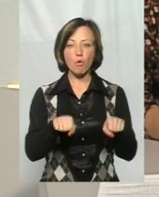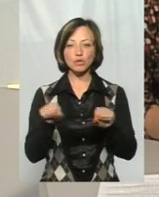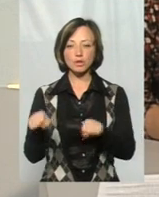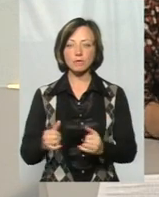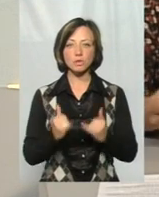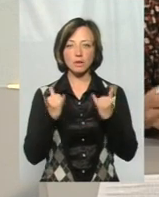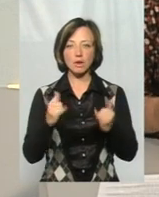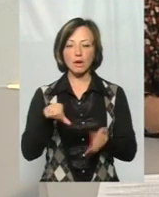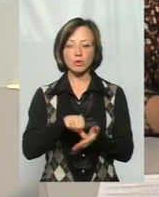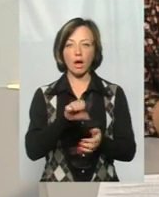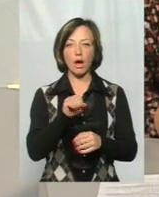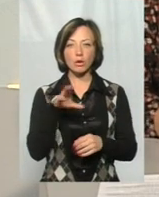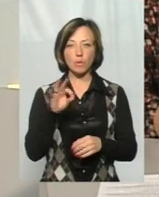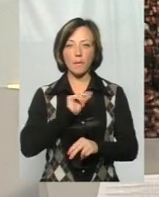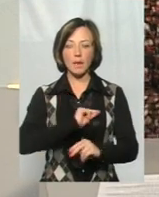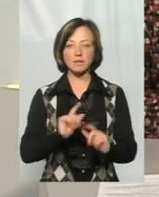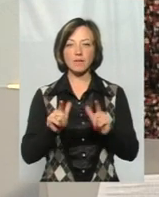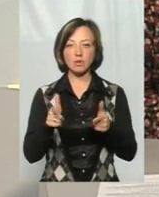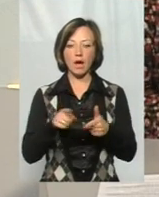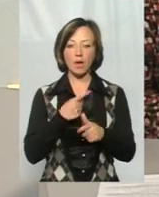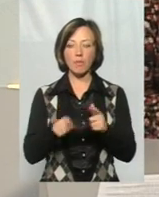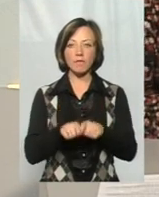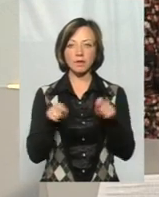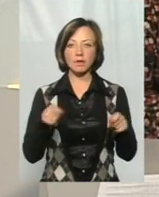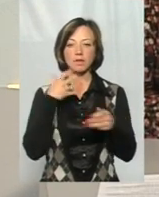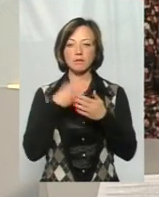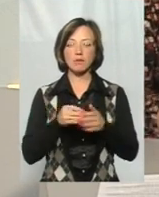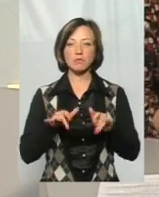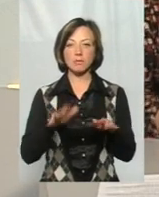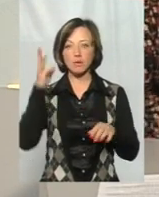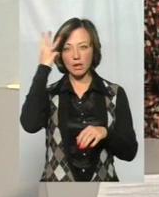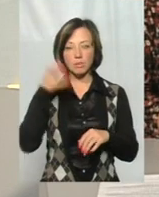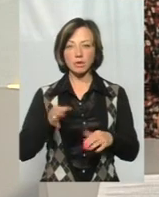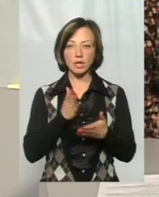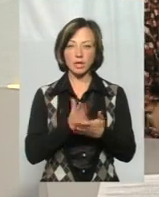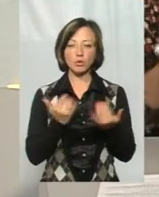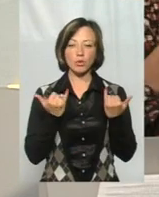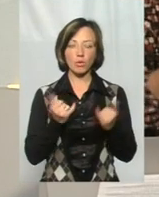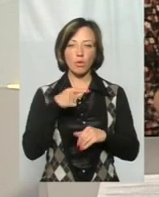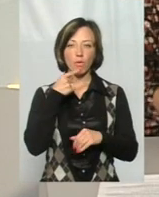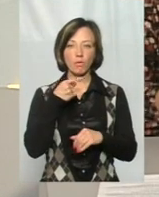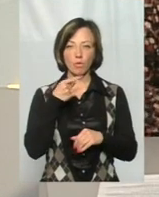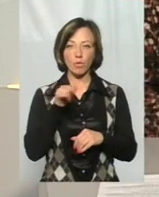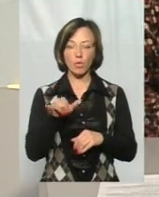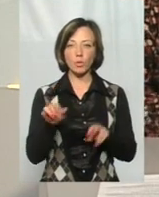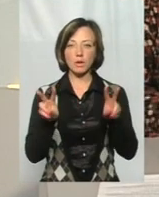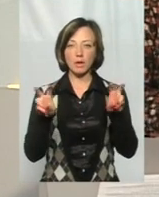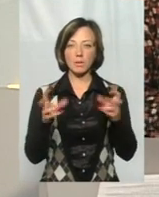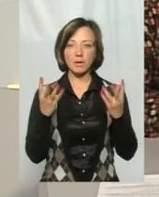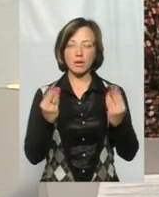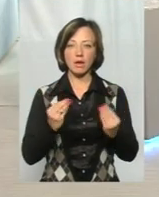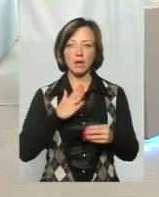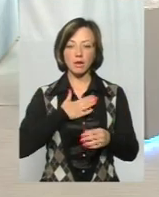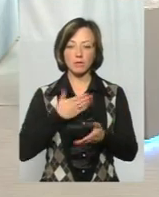для атовців працевлаштуватись або відкрити власну справу на Хмельниччині є, говоримо сьогодні у темі дня. Гість